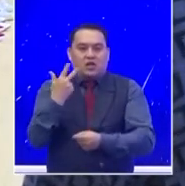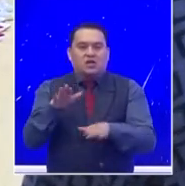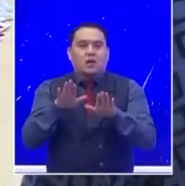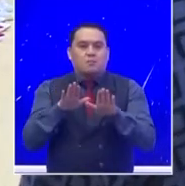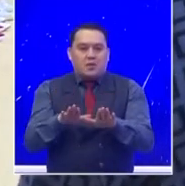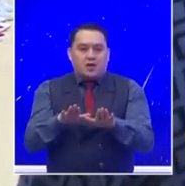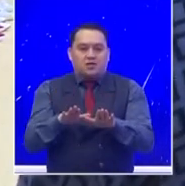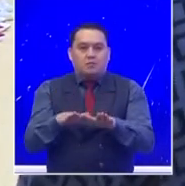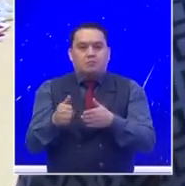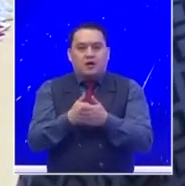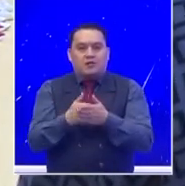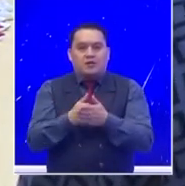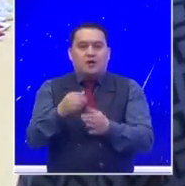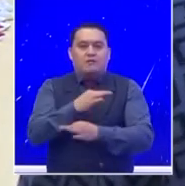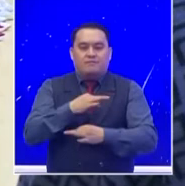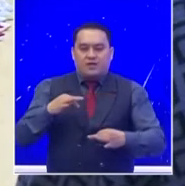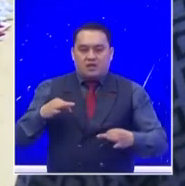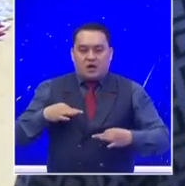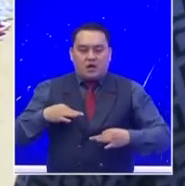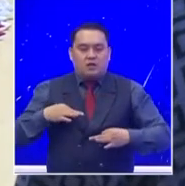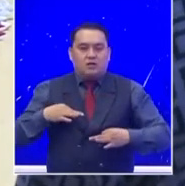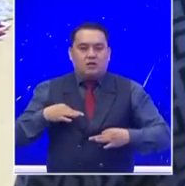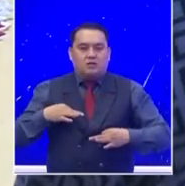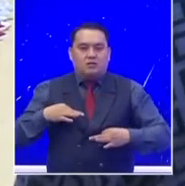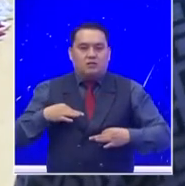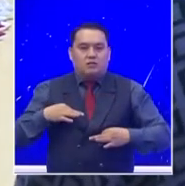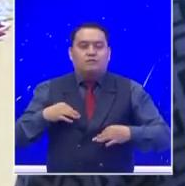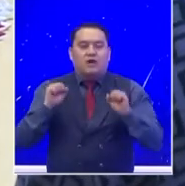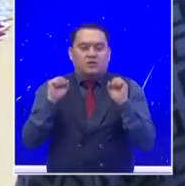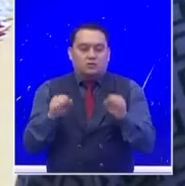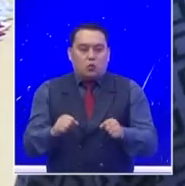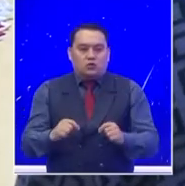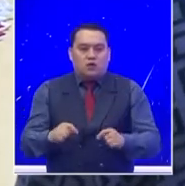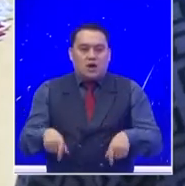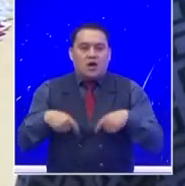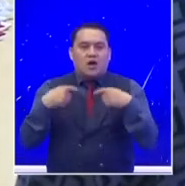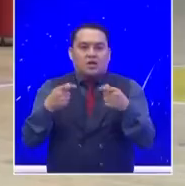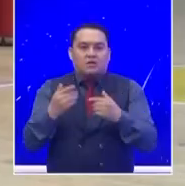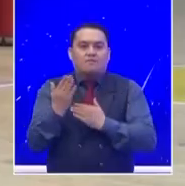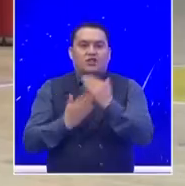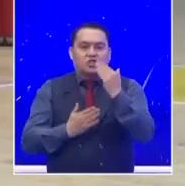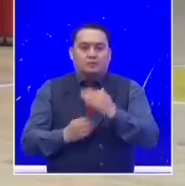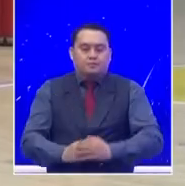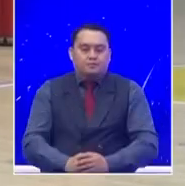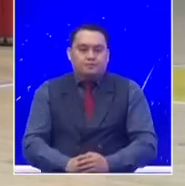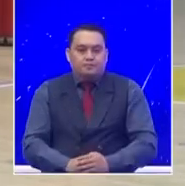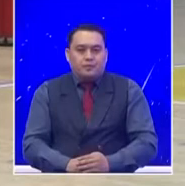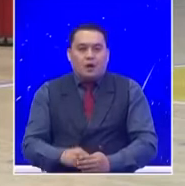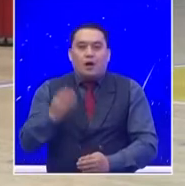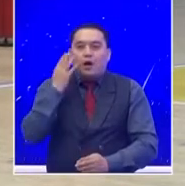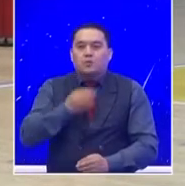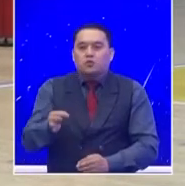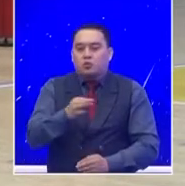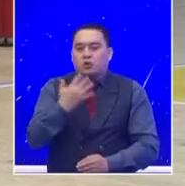3-е место. И побороться в плей-оффе, может быть, подняться на команду выше. К слову, пока что Алматинская область